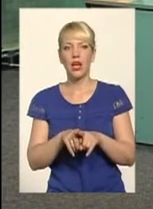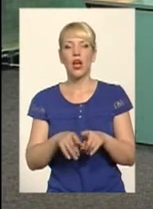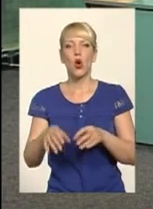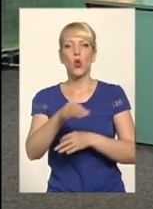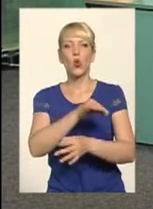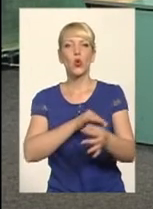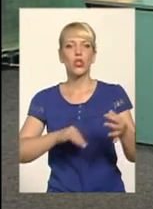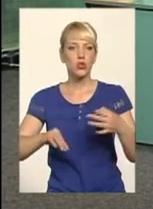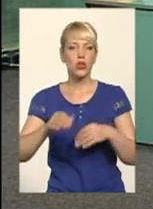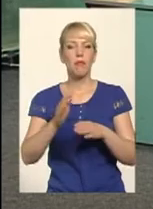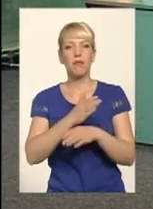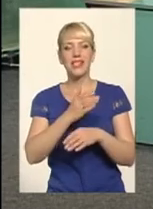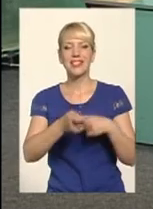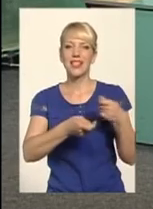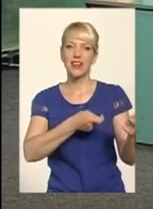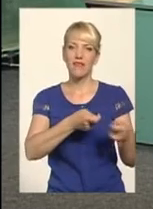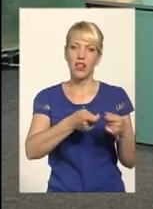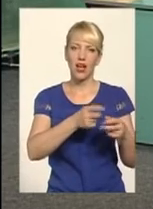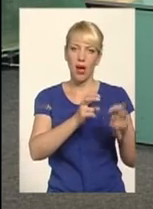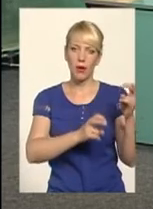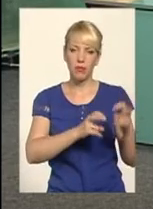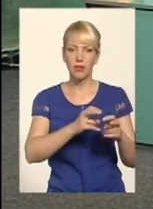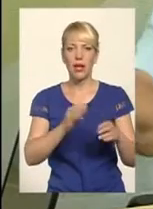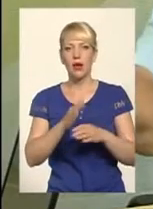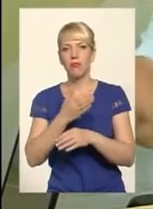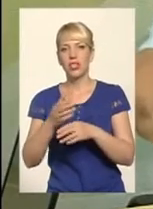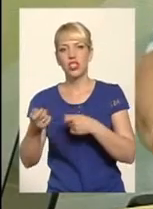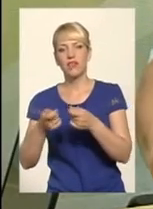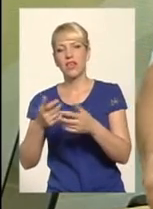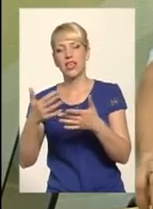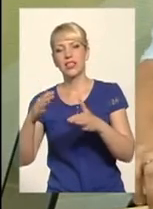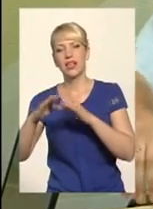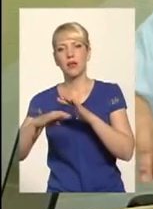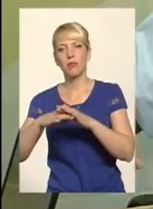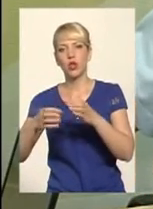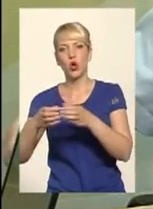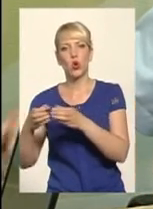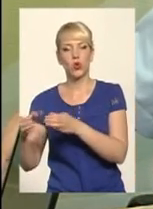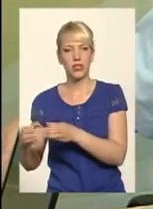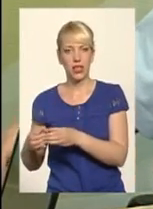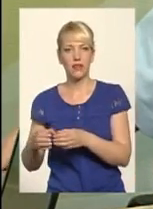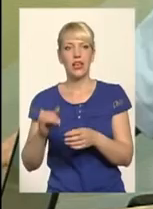між керівниками підприємства, між керівниками різних підрозділів, між представниками